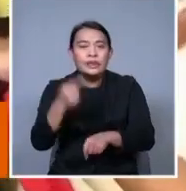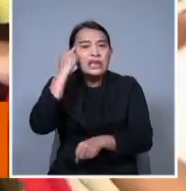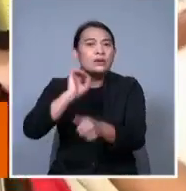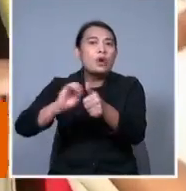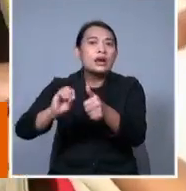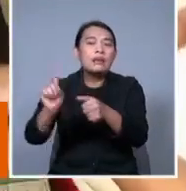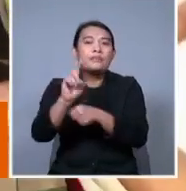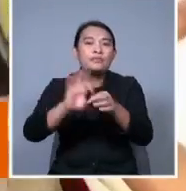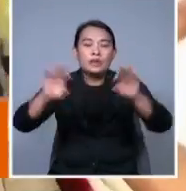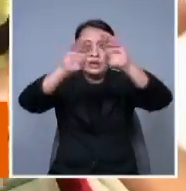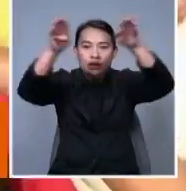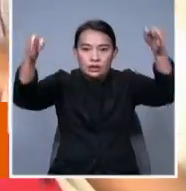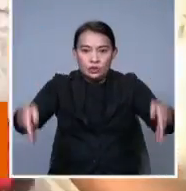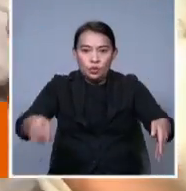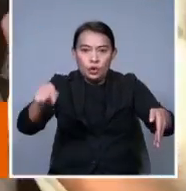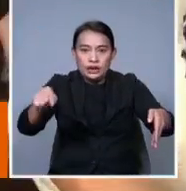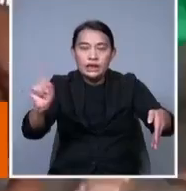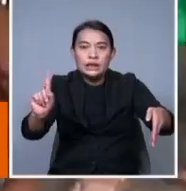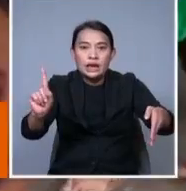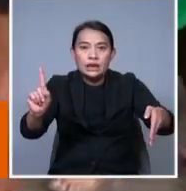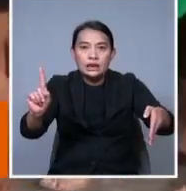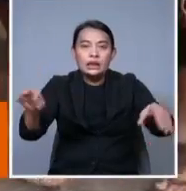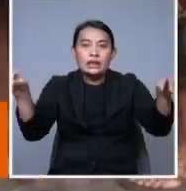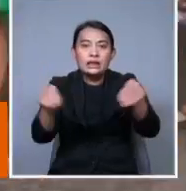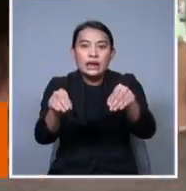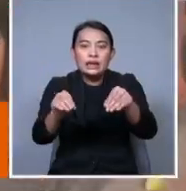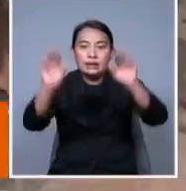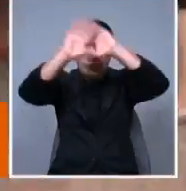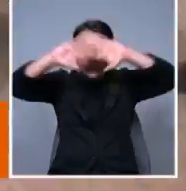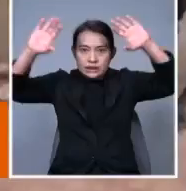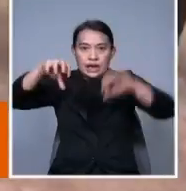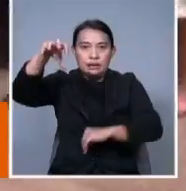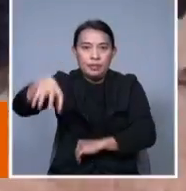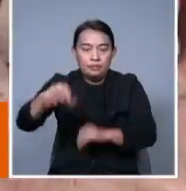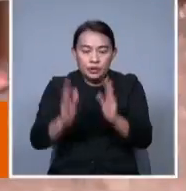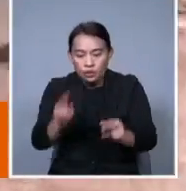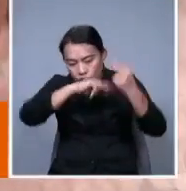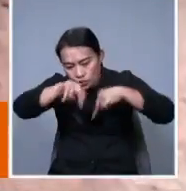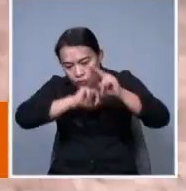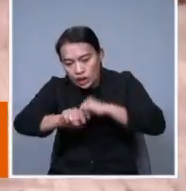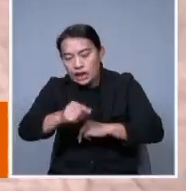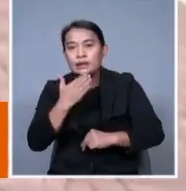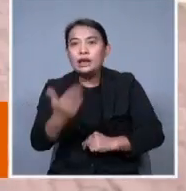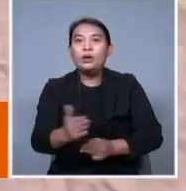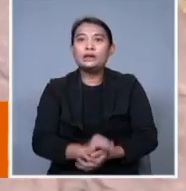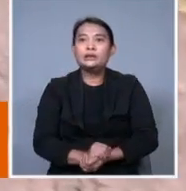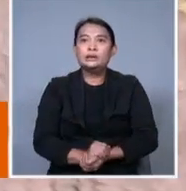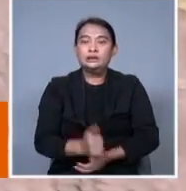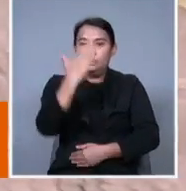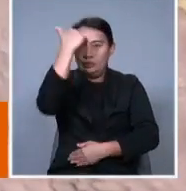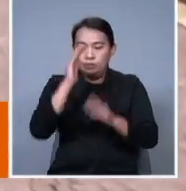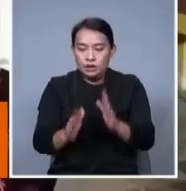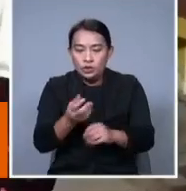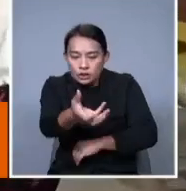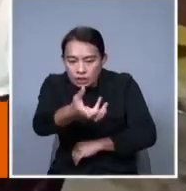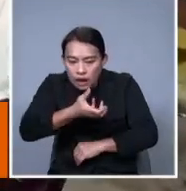ำตู้แบ่งปันสุกนี้เนี่ยไปตั้งอยู่ใกล้กับสถานที่ราชการที่มีคนดูแลตลอดเวลาเพราะว่าคนมาเอาจะ